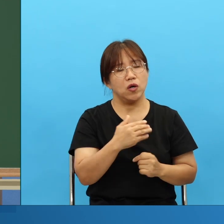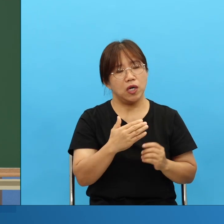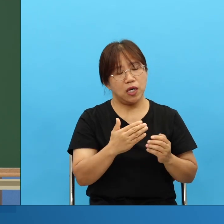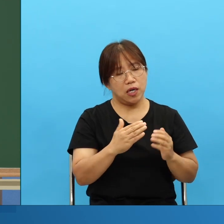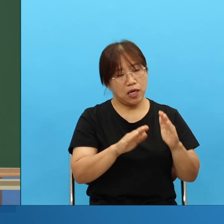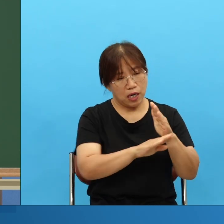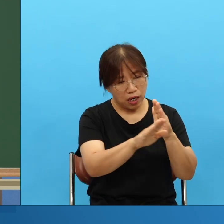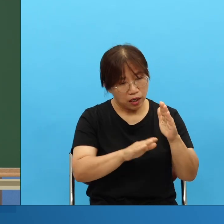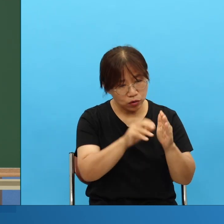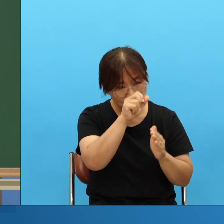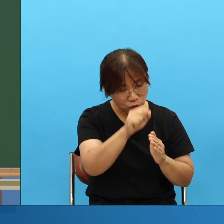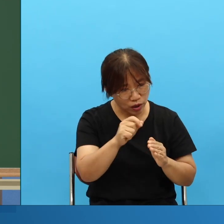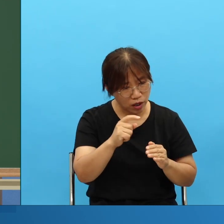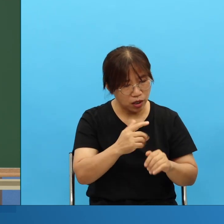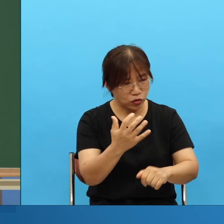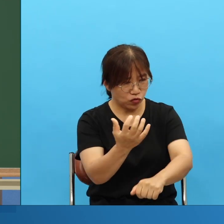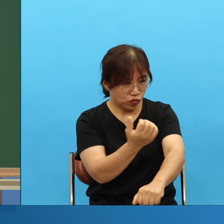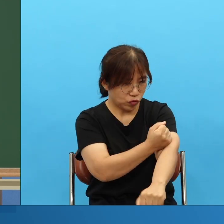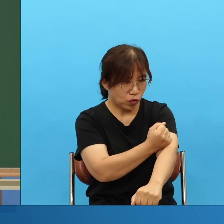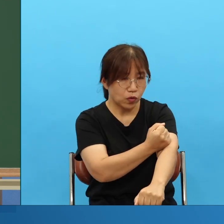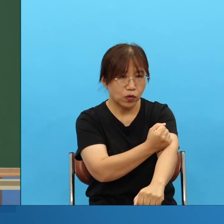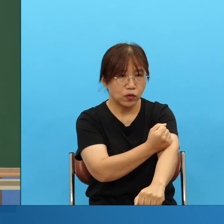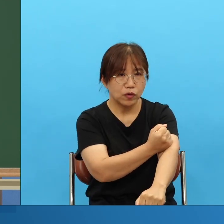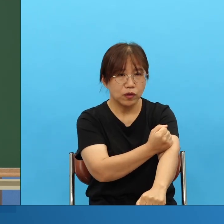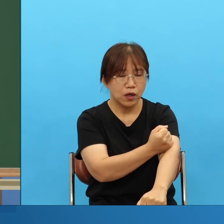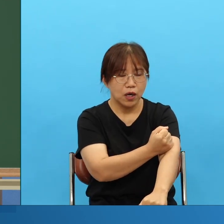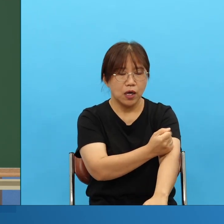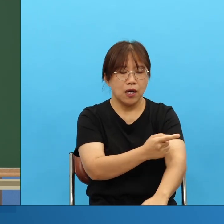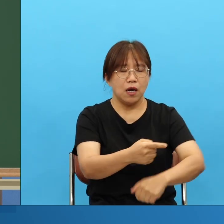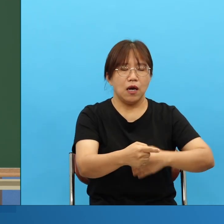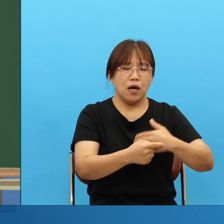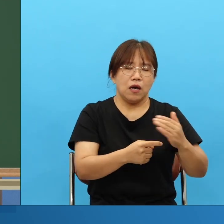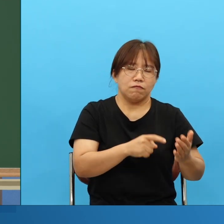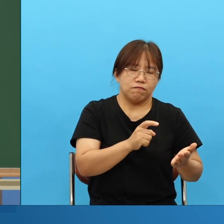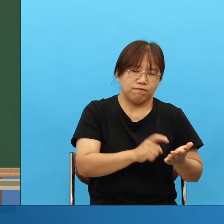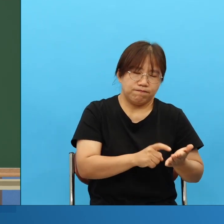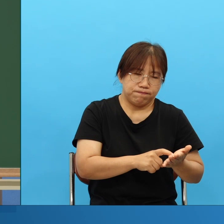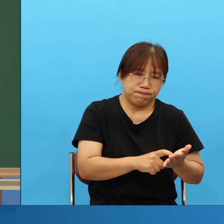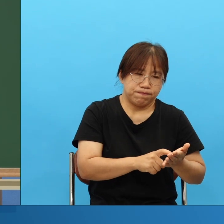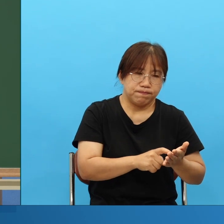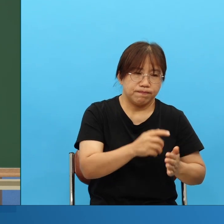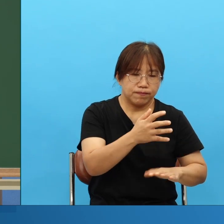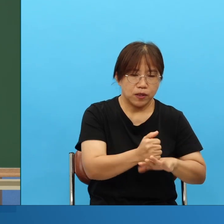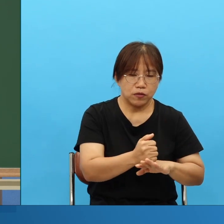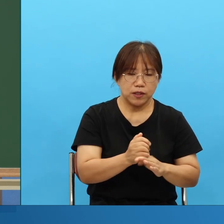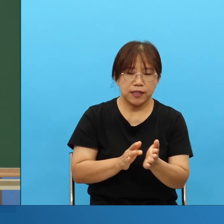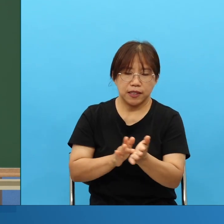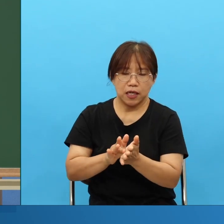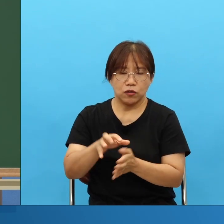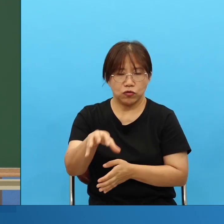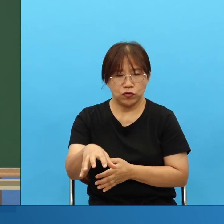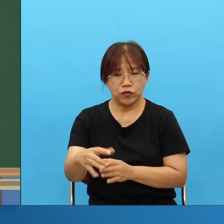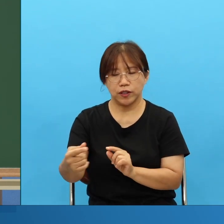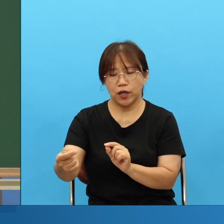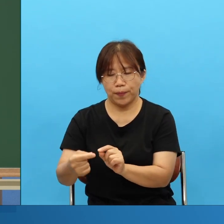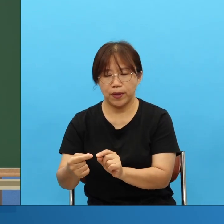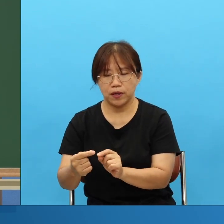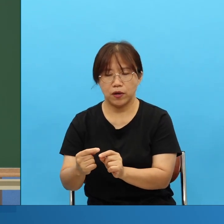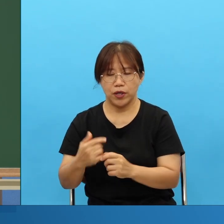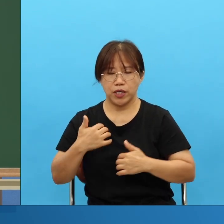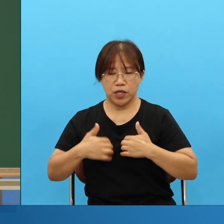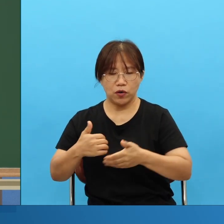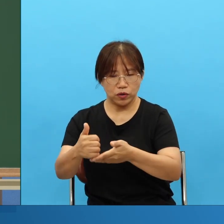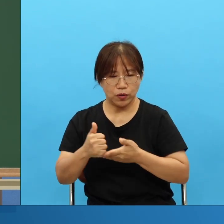되어서 정말 본인은 절박했죠. 그래서 그 약국 옆자리에서 영접기도 하고 복음 속에 와